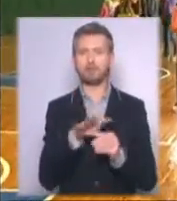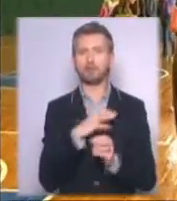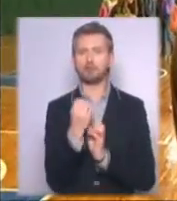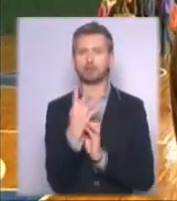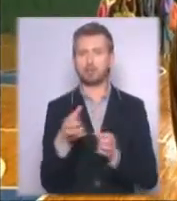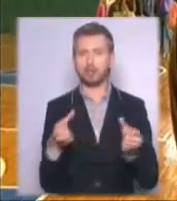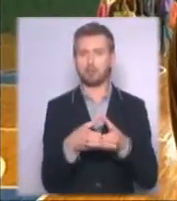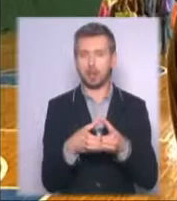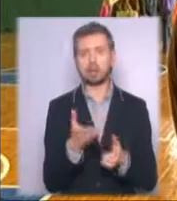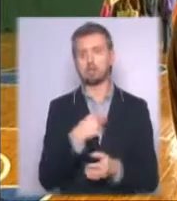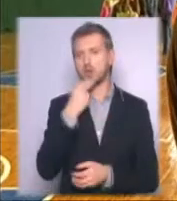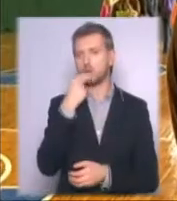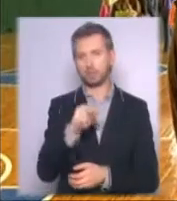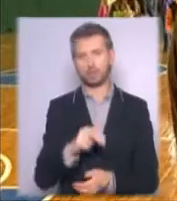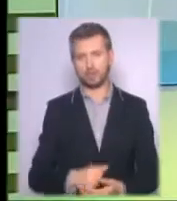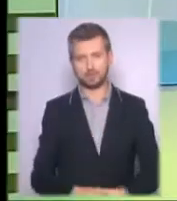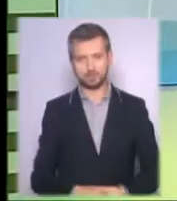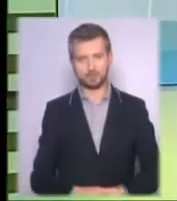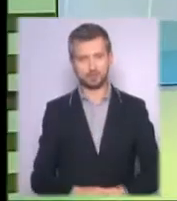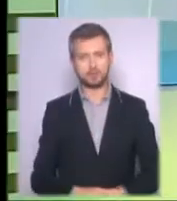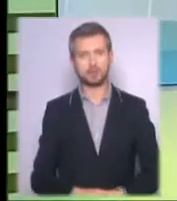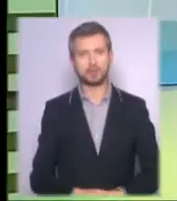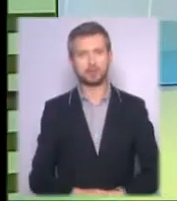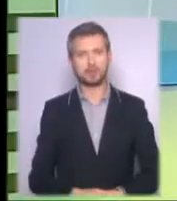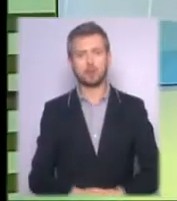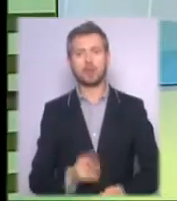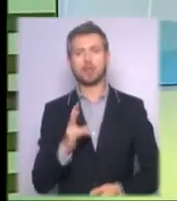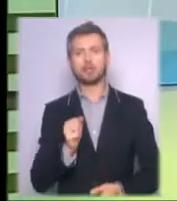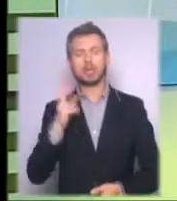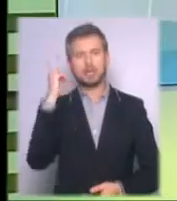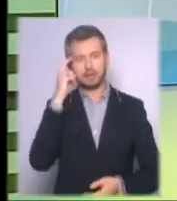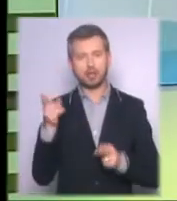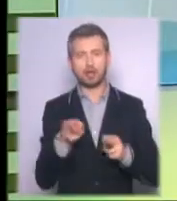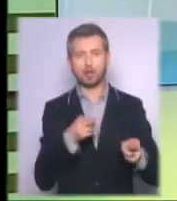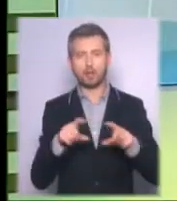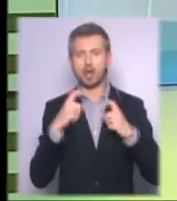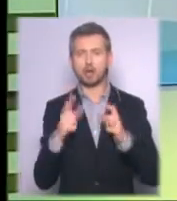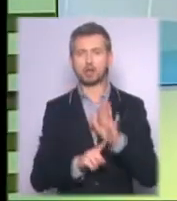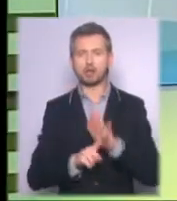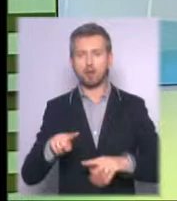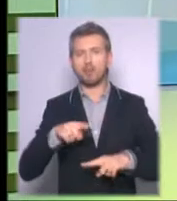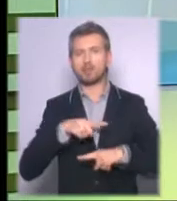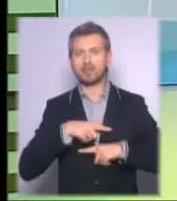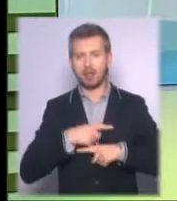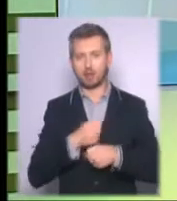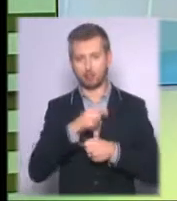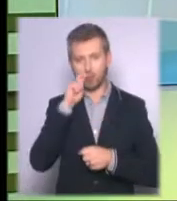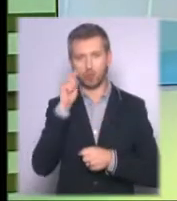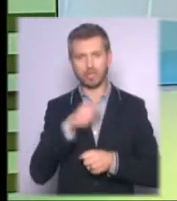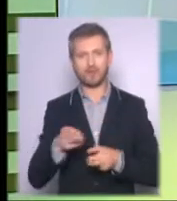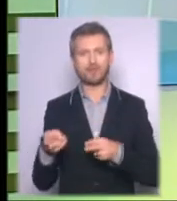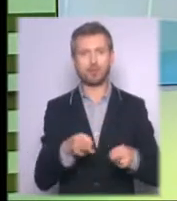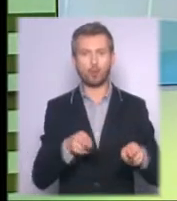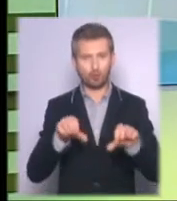команд, мы лучшие, очень рад. На столичній льодовій арені стартував фінал Кубка України з фігурного